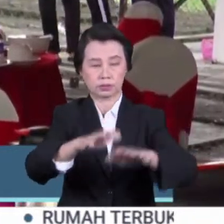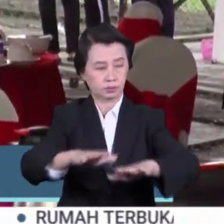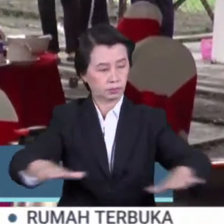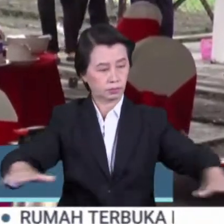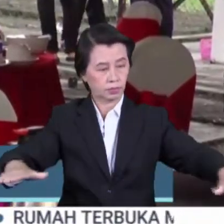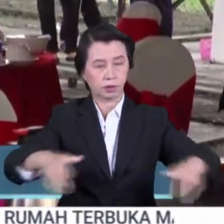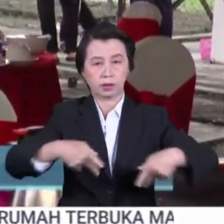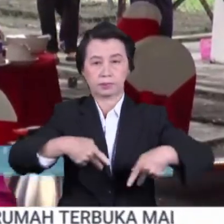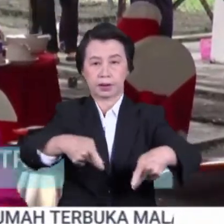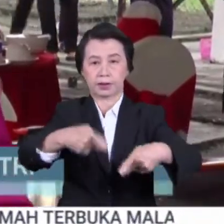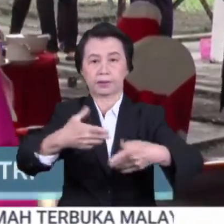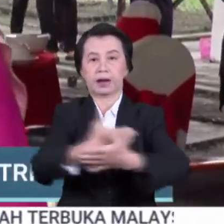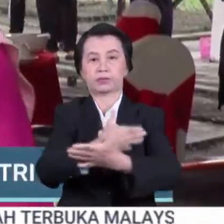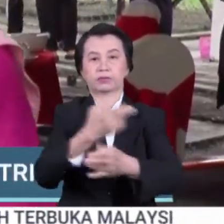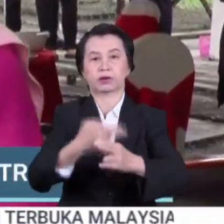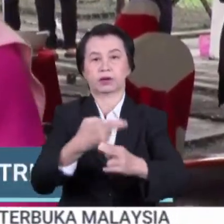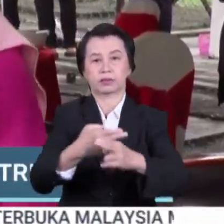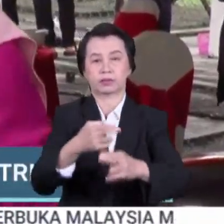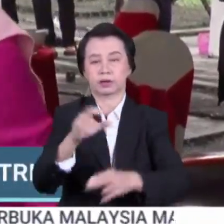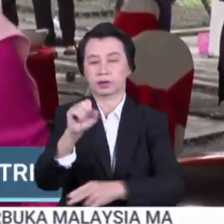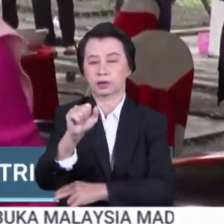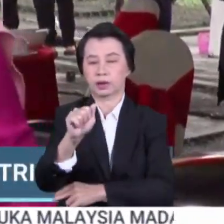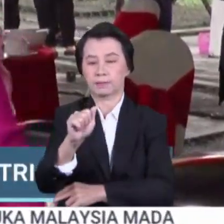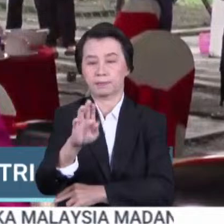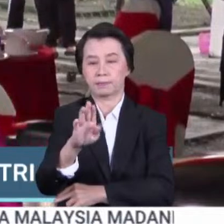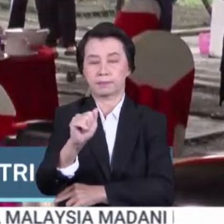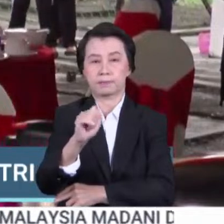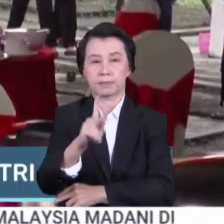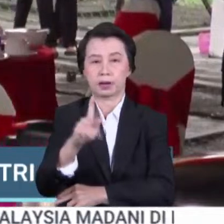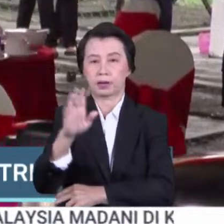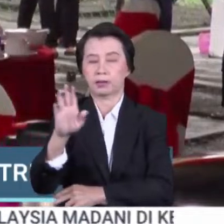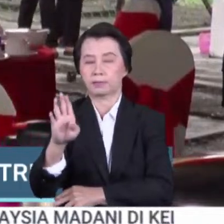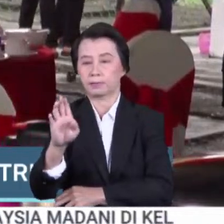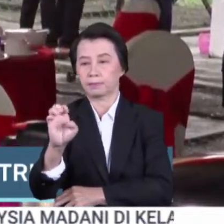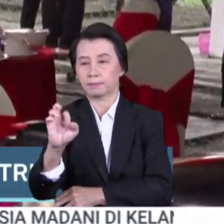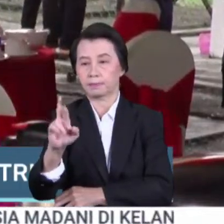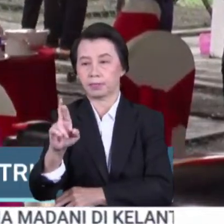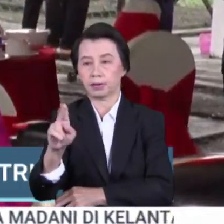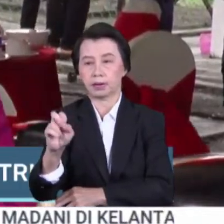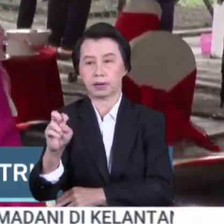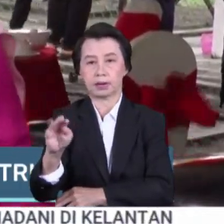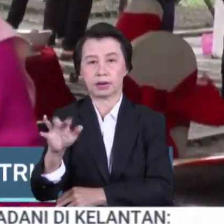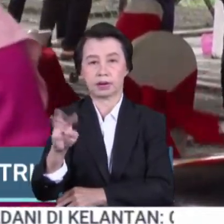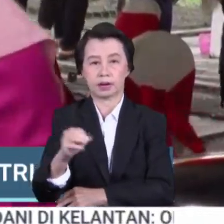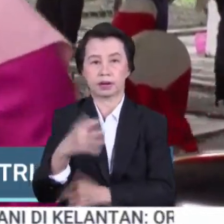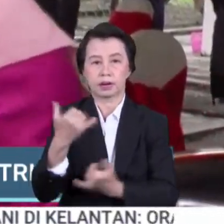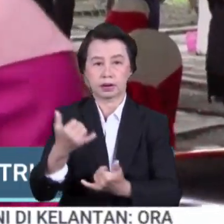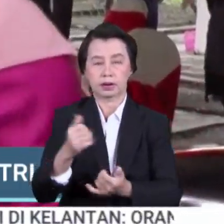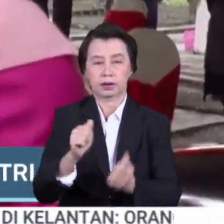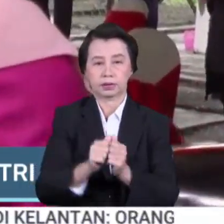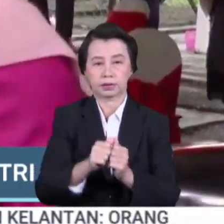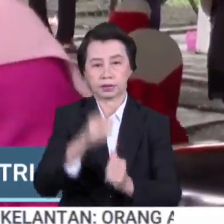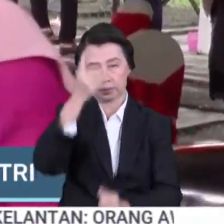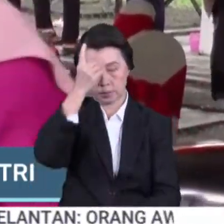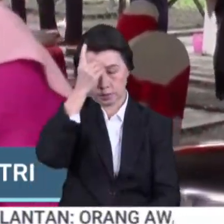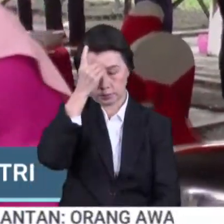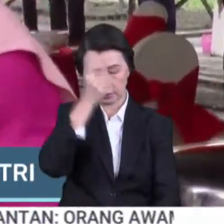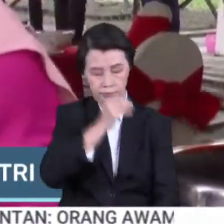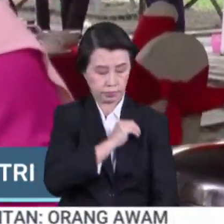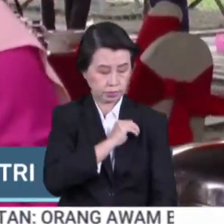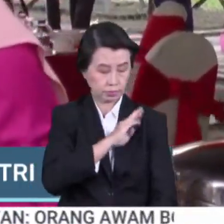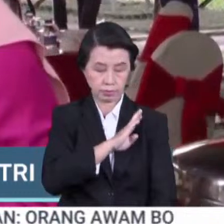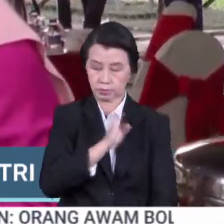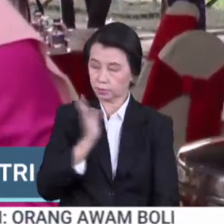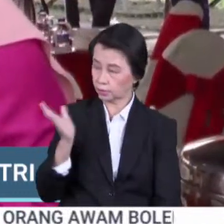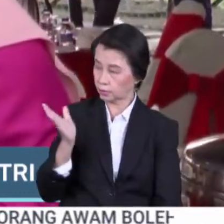Parit Baru bagi daerah Sabak Bernam. Bagi mengetahuinya dengan lebih lanjut, saya bersama dengan Datuk Menteri Besar Selangor, Datuk Seri Amiruddin Syahri. Assalamualaikum,